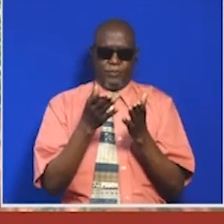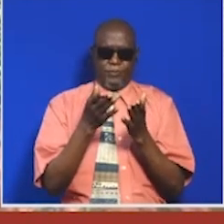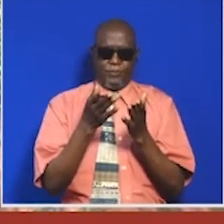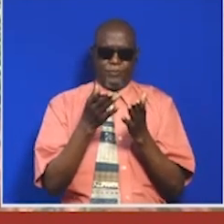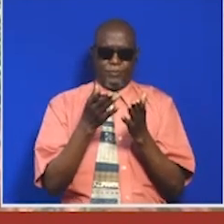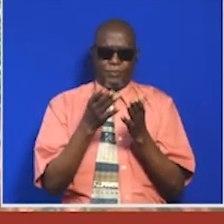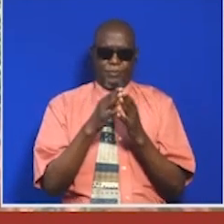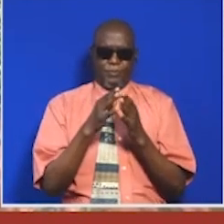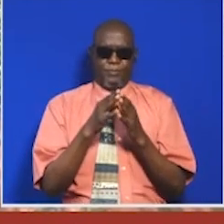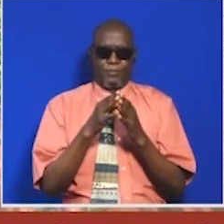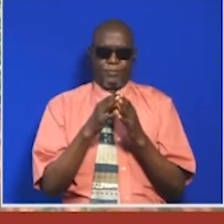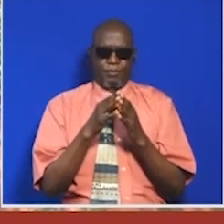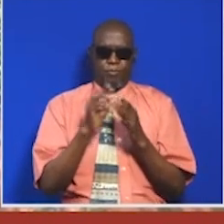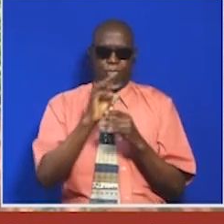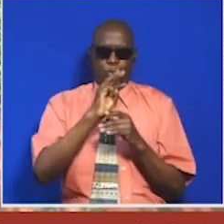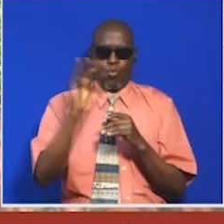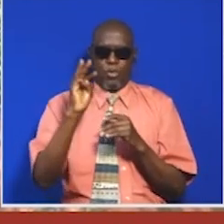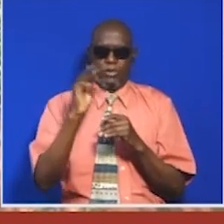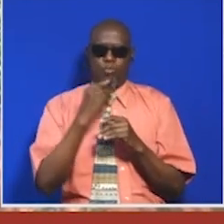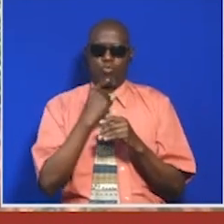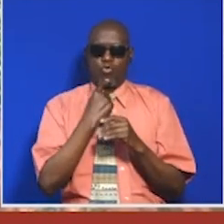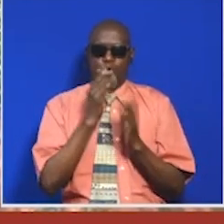ya West Pokot na Turkana,